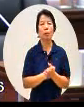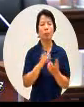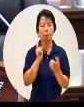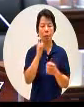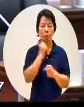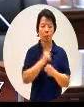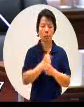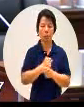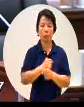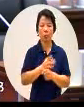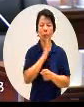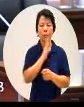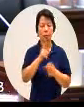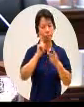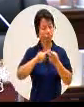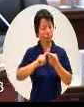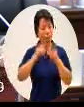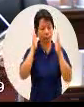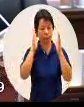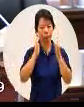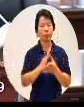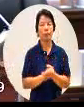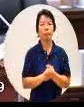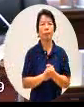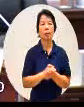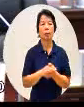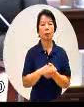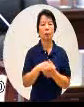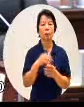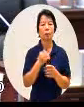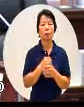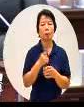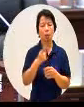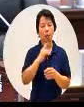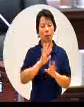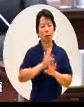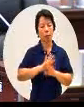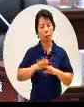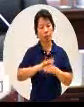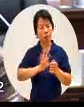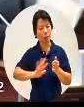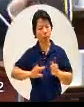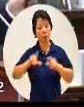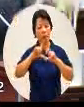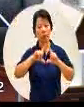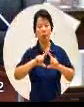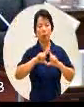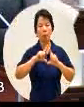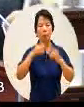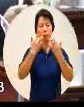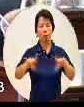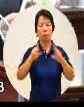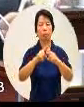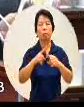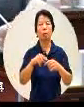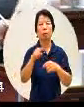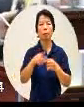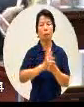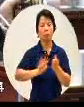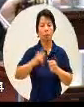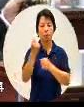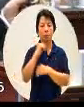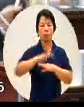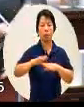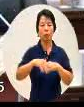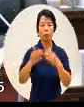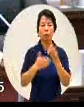事情是正當無私去做你會感染很多人這就是影響力他可能可以達到